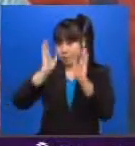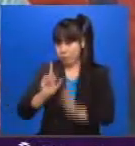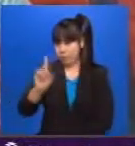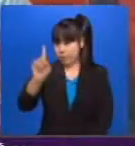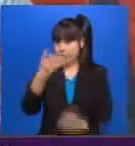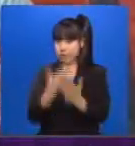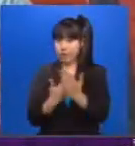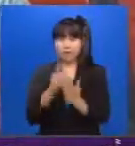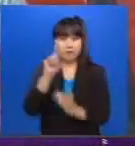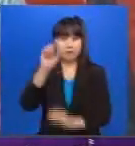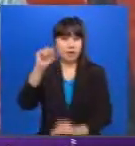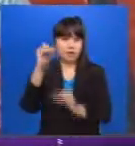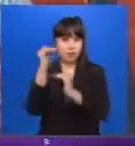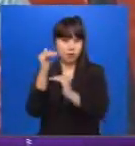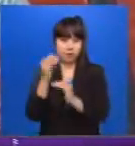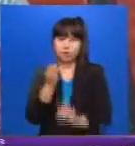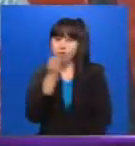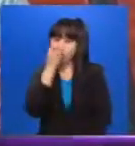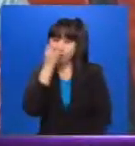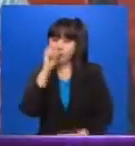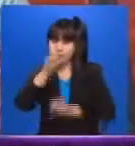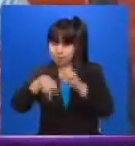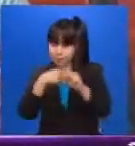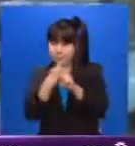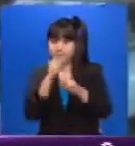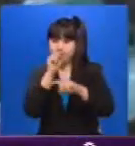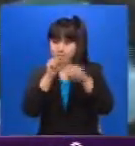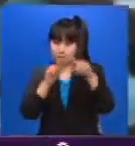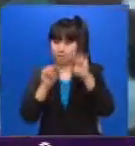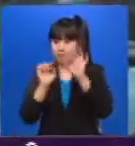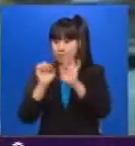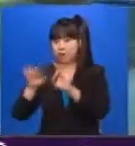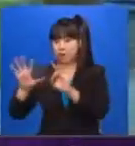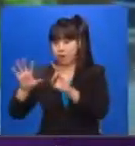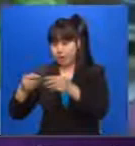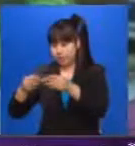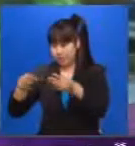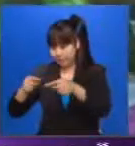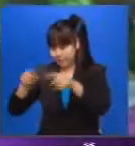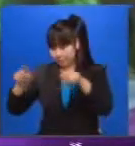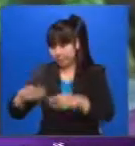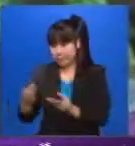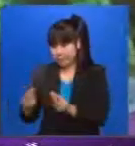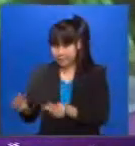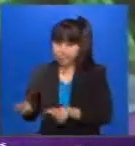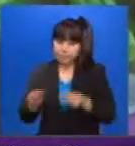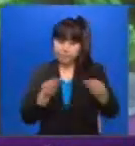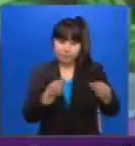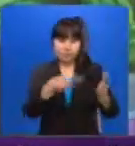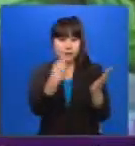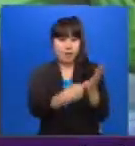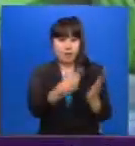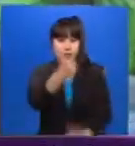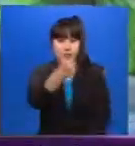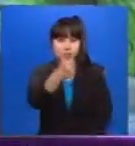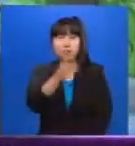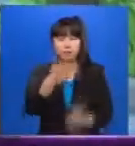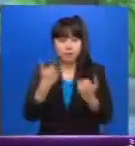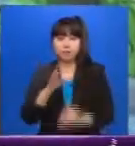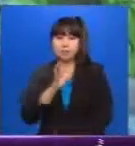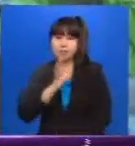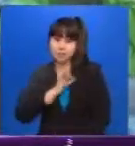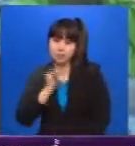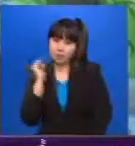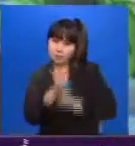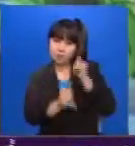100,000บาทอัตราดอกเบี้ยร้อยละ 8.5ต่อปีโดยนำโฉนดที่ดินมาค้ำประกันแทนใบประทวนได้ซึ่งมีสมาชิกสหกรณ์มาขอ